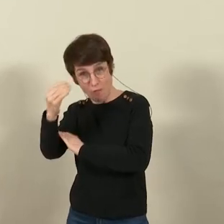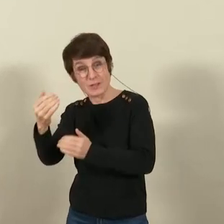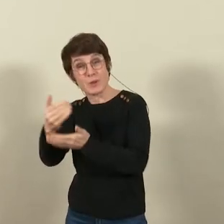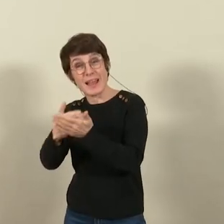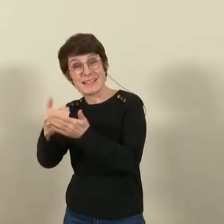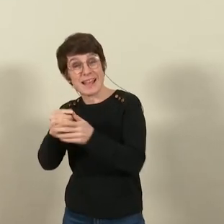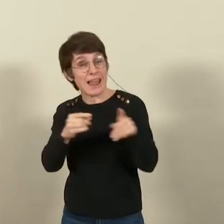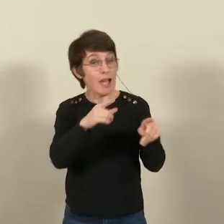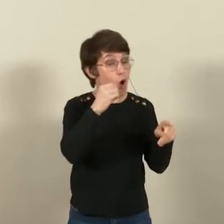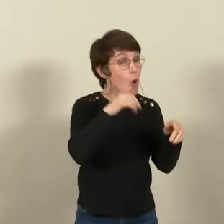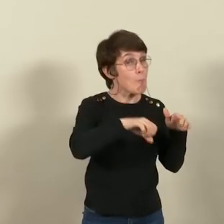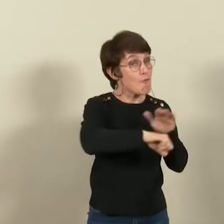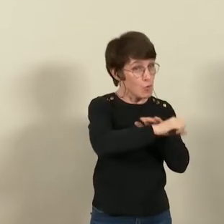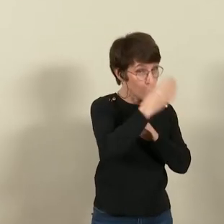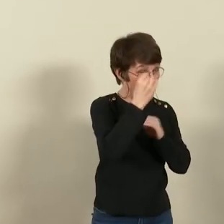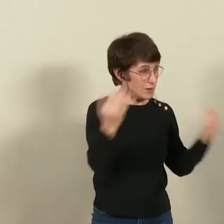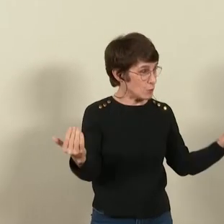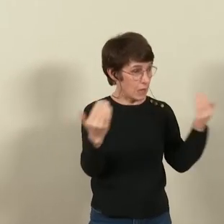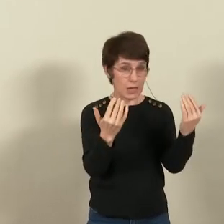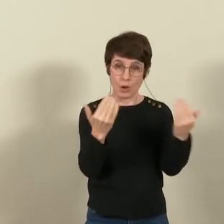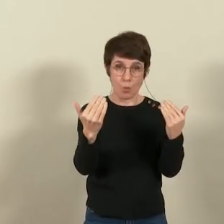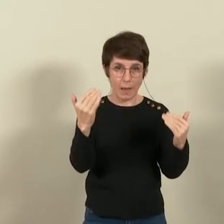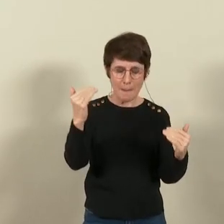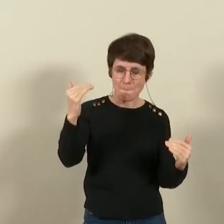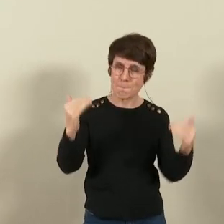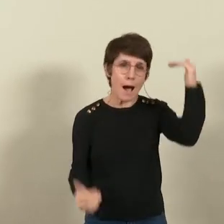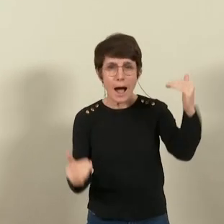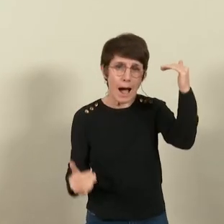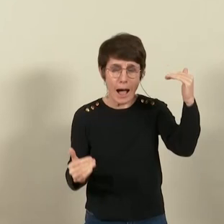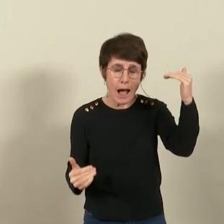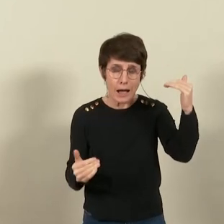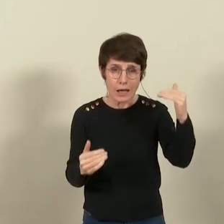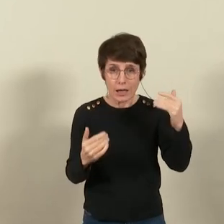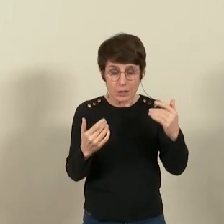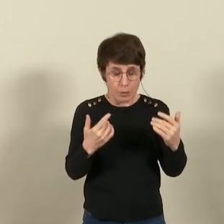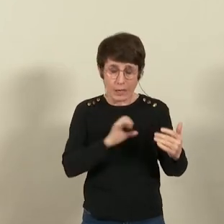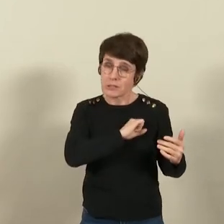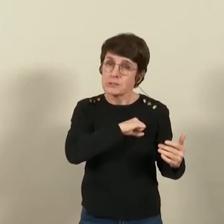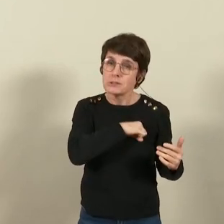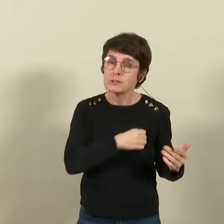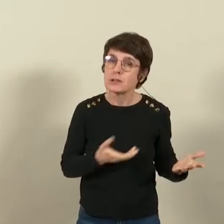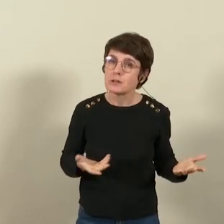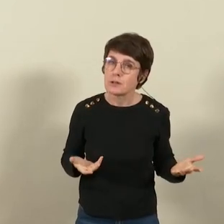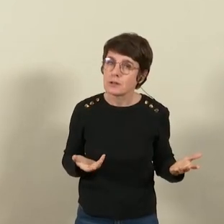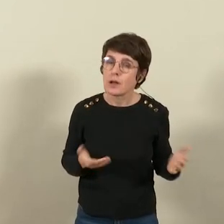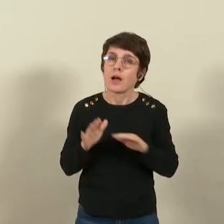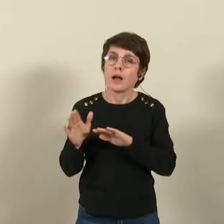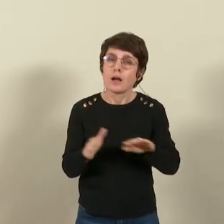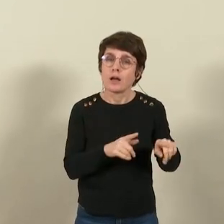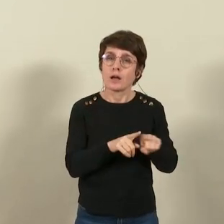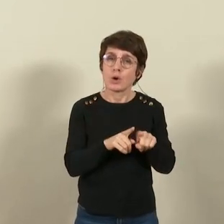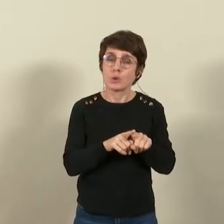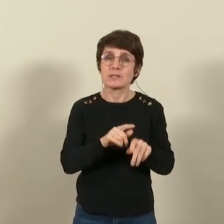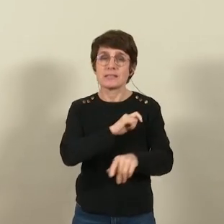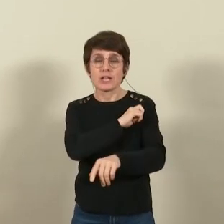footballeurs professionnels histoire qu'on puisse rigoler un petit peu et et ou plutôt plorer en l'occurrence euh sur par exemple la manière dont on accompagne les